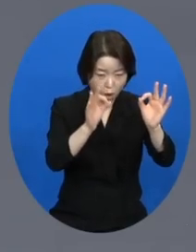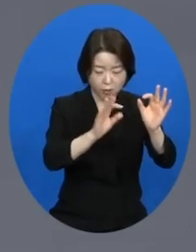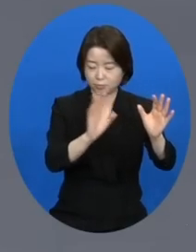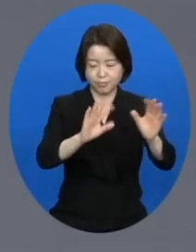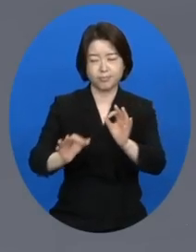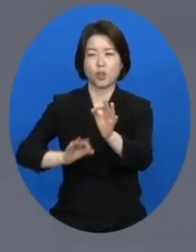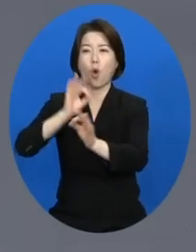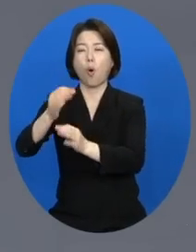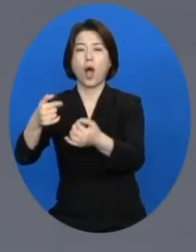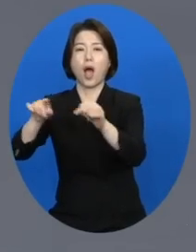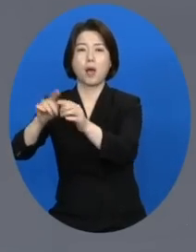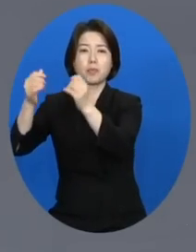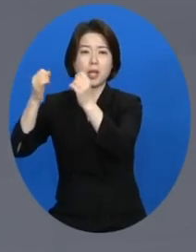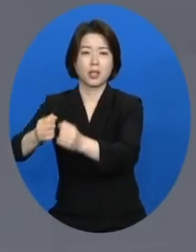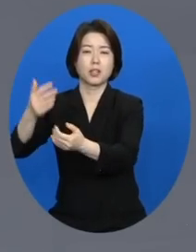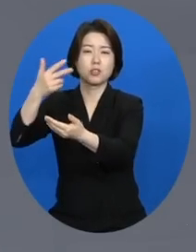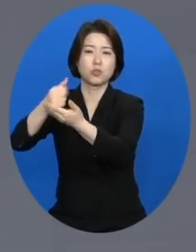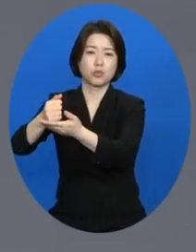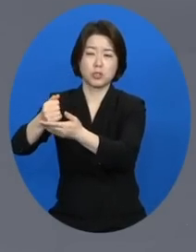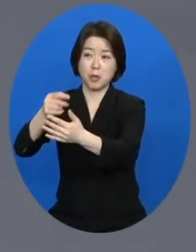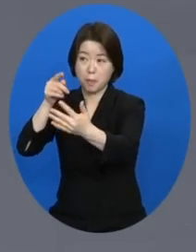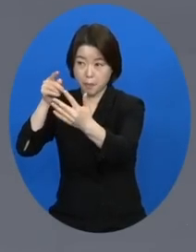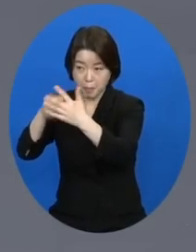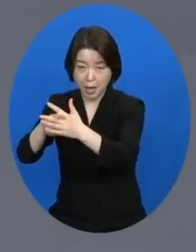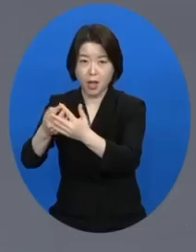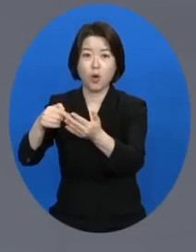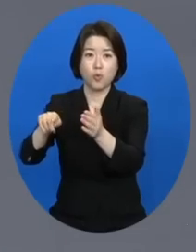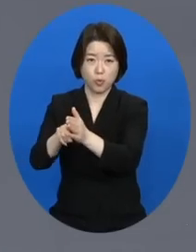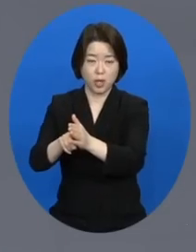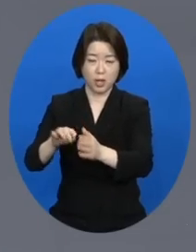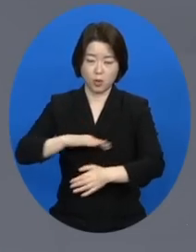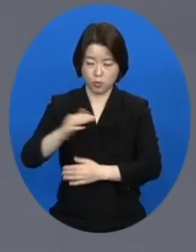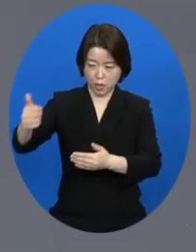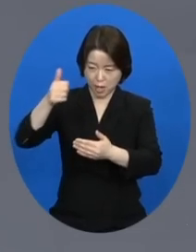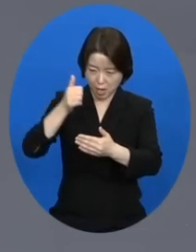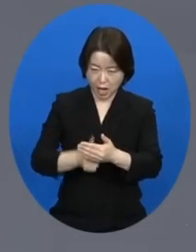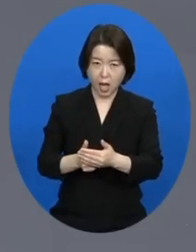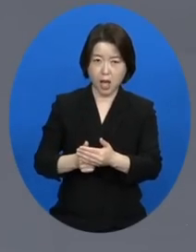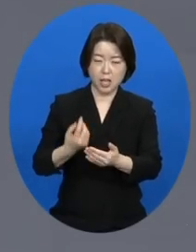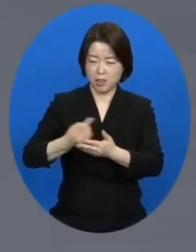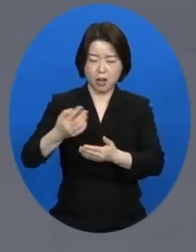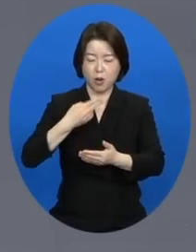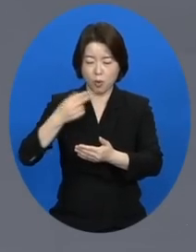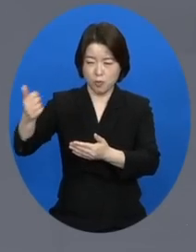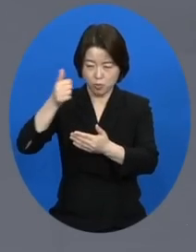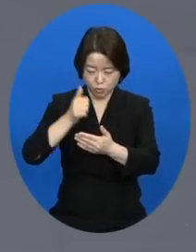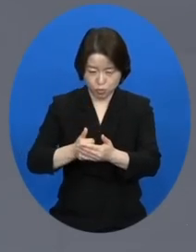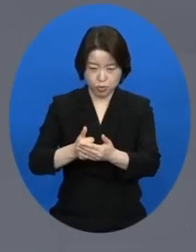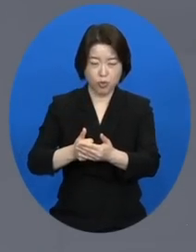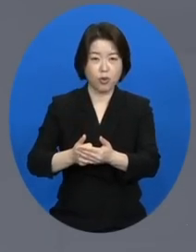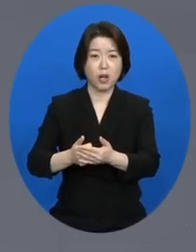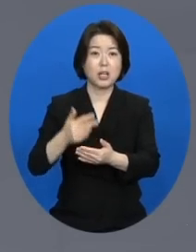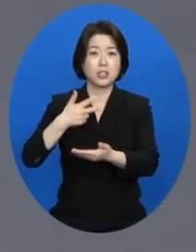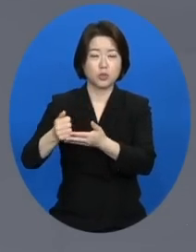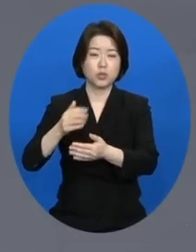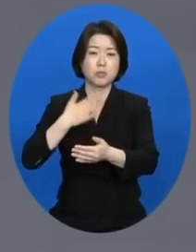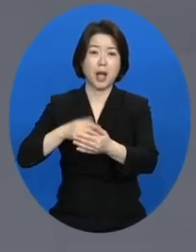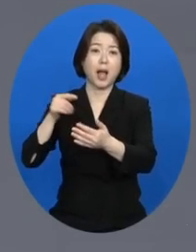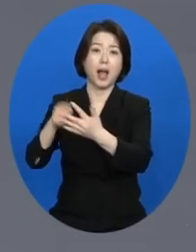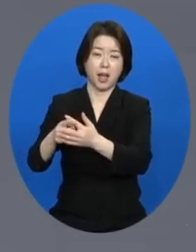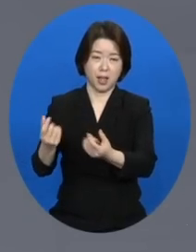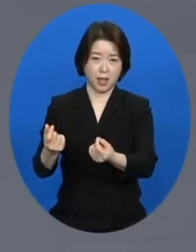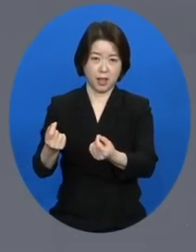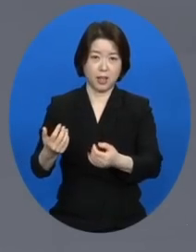영원히 함께 하시는 주님을 알게 하시려고 우리와 함께 하시면 떠나지 아니하시는 주님이심을 알게 하시는 것이죠. 사랑하는